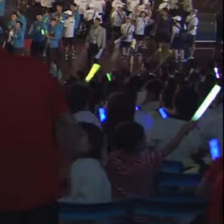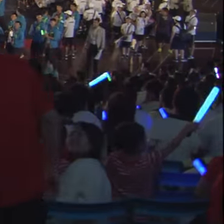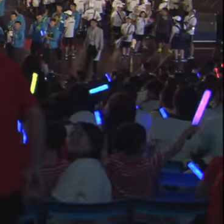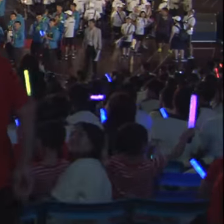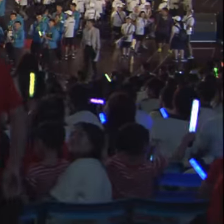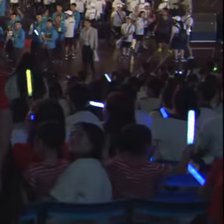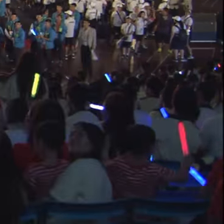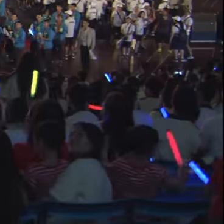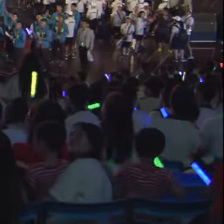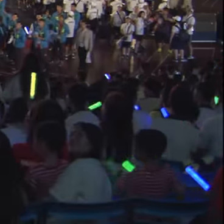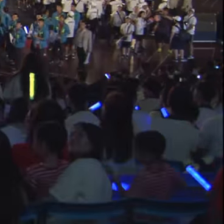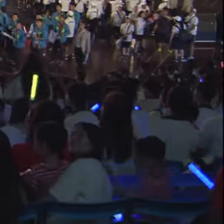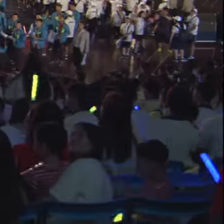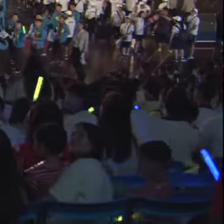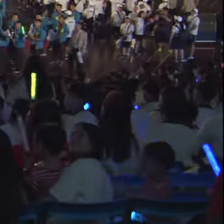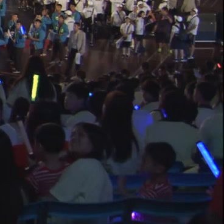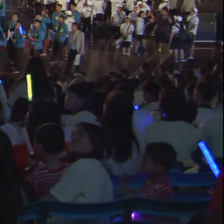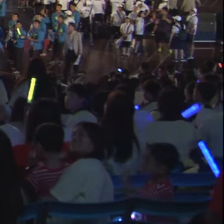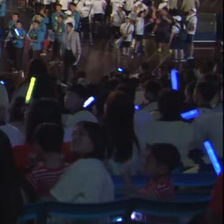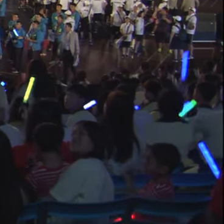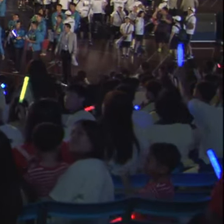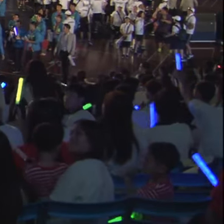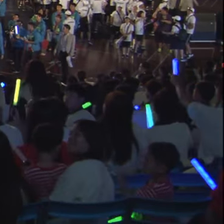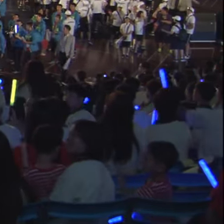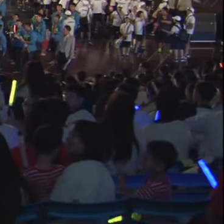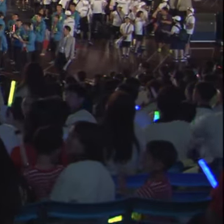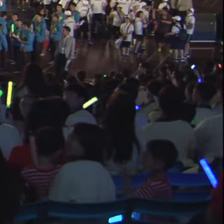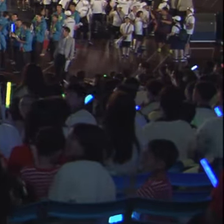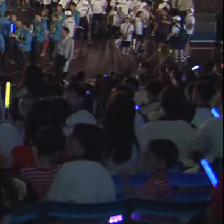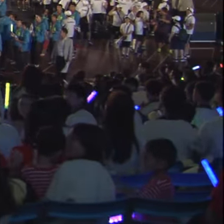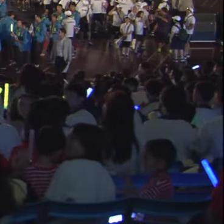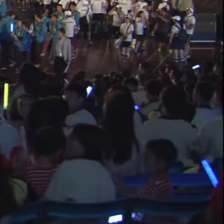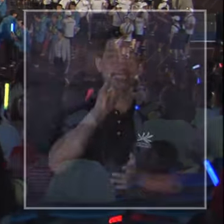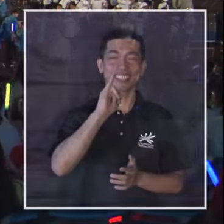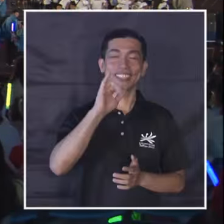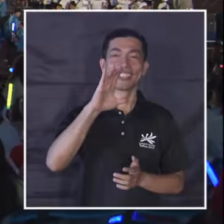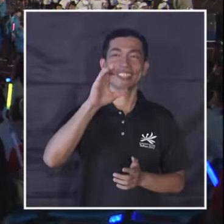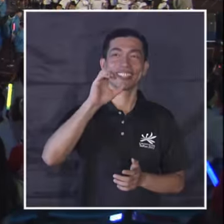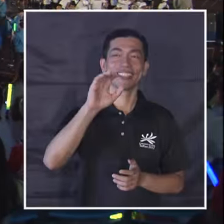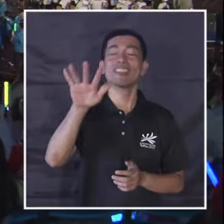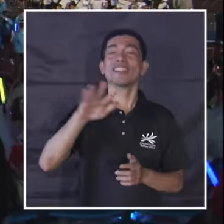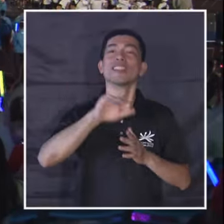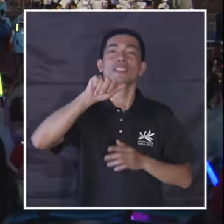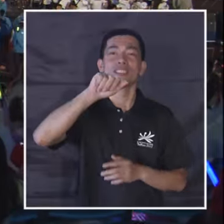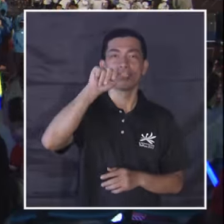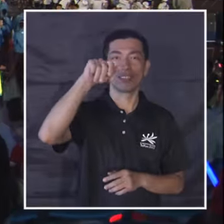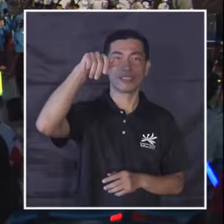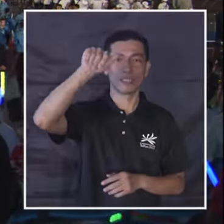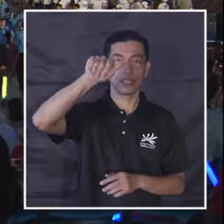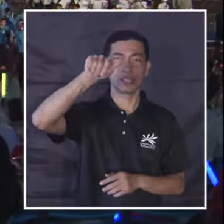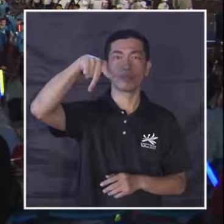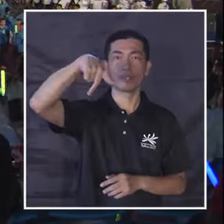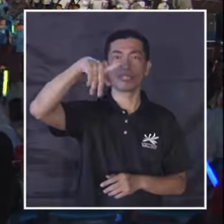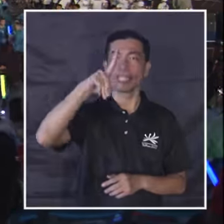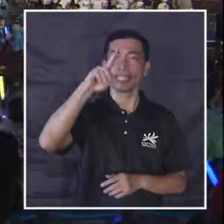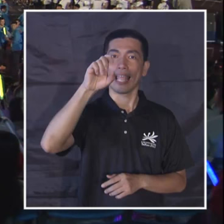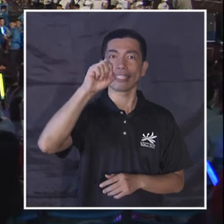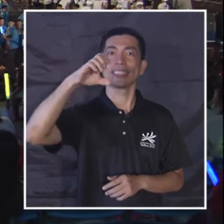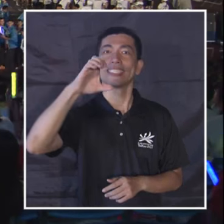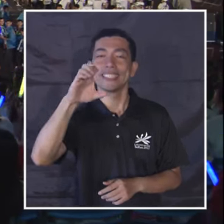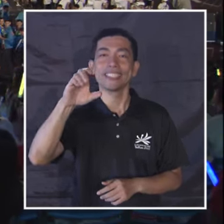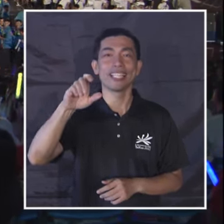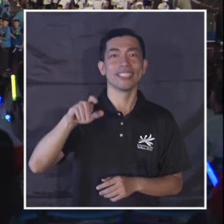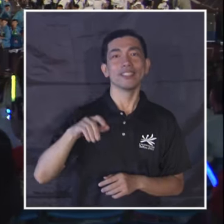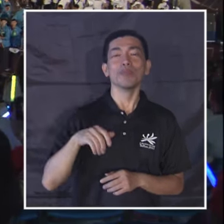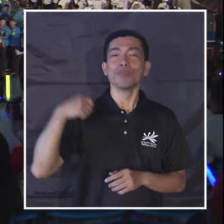接着，掌声恭请亚太听障运动会总会主席卞生一主席来跟我们说几句话。掌声